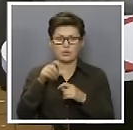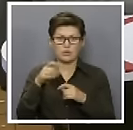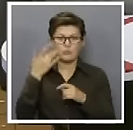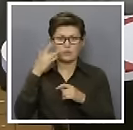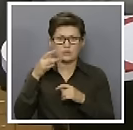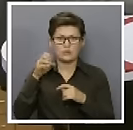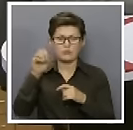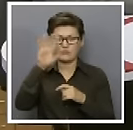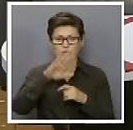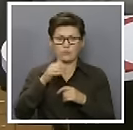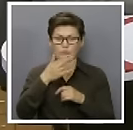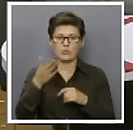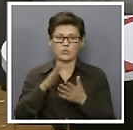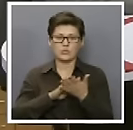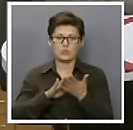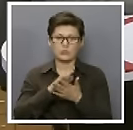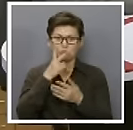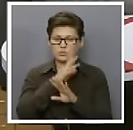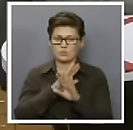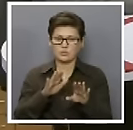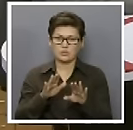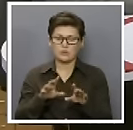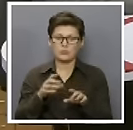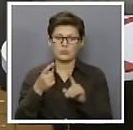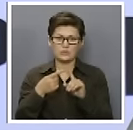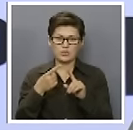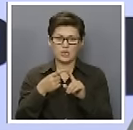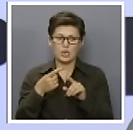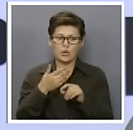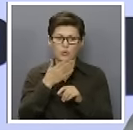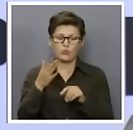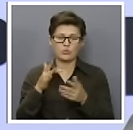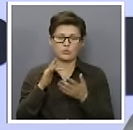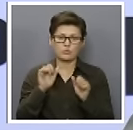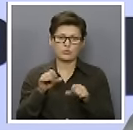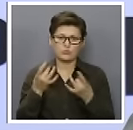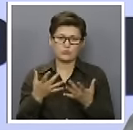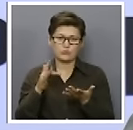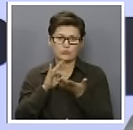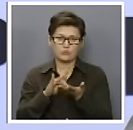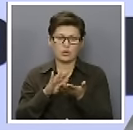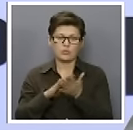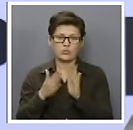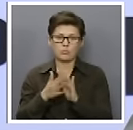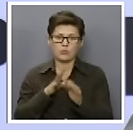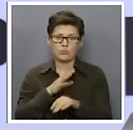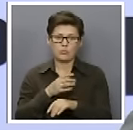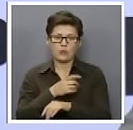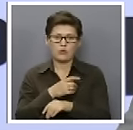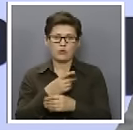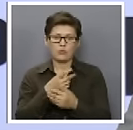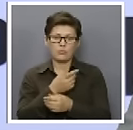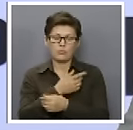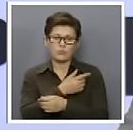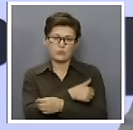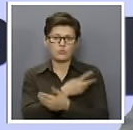келді деу, меніңше ол ешқандай да көрсеткіш емес. Біріншіден бәлкім осы жерде жүрген турист шығар ол. Жағдай болып қалды, жатып қалды деген сияқты ғой.